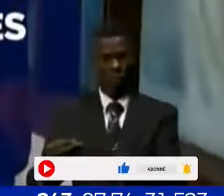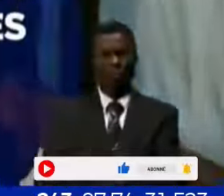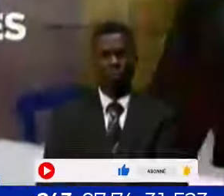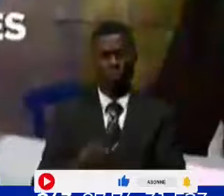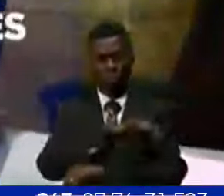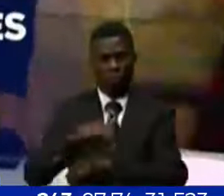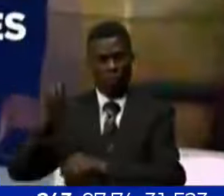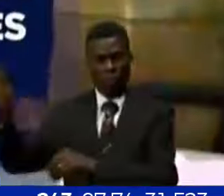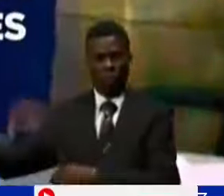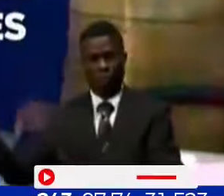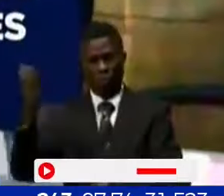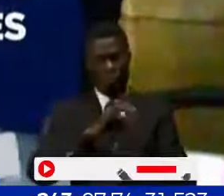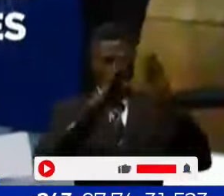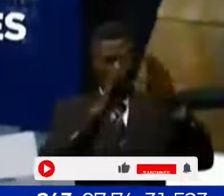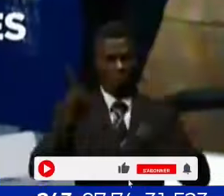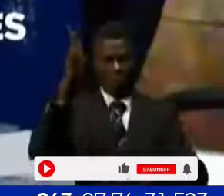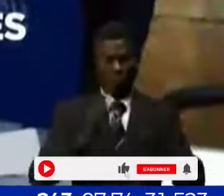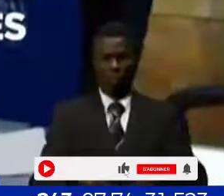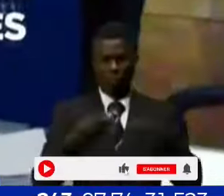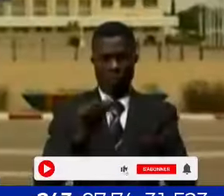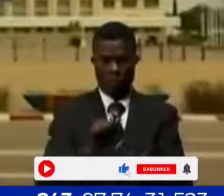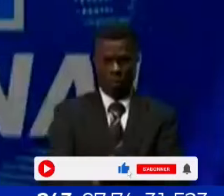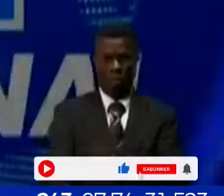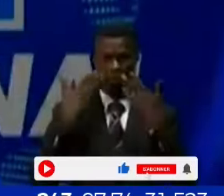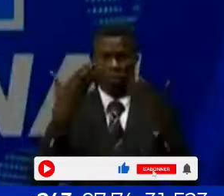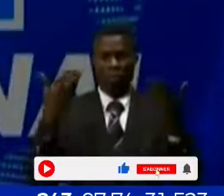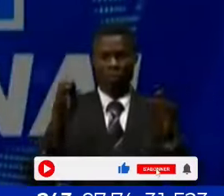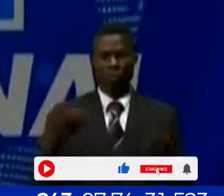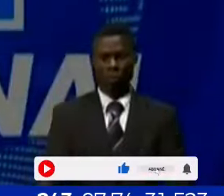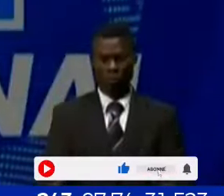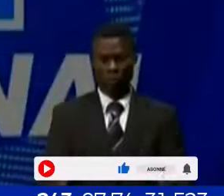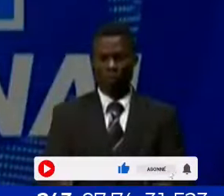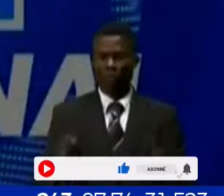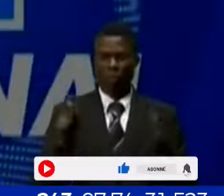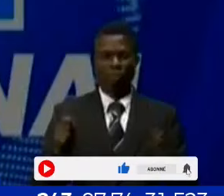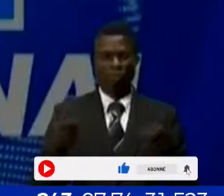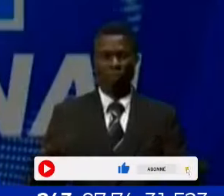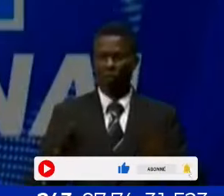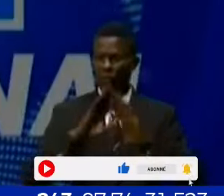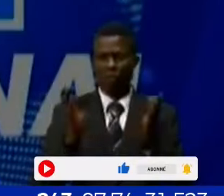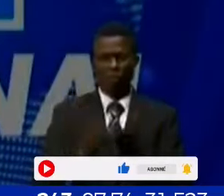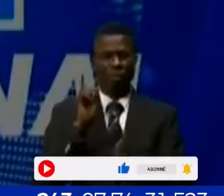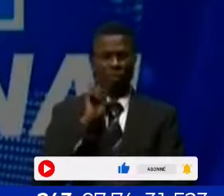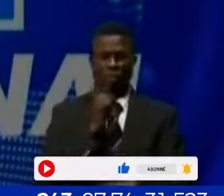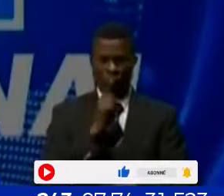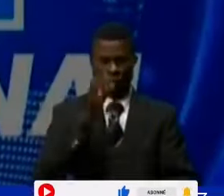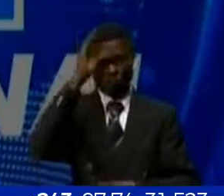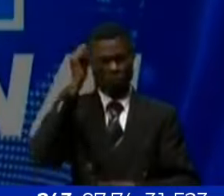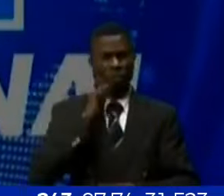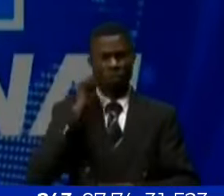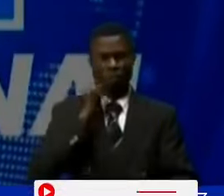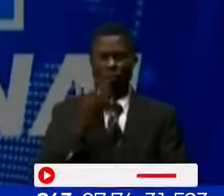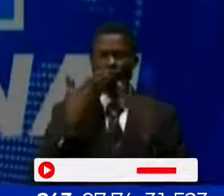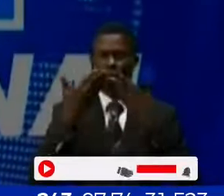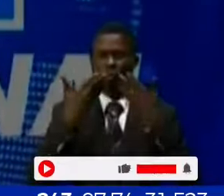déplacé au Palais du Peuple pour ce faire. Voilà qui met fin à ce journal. Mesdames et messieurs, merci de l'avoir